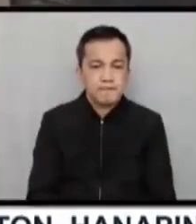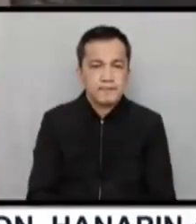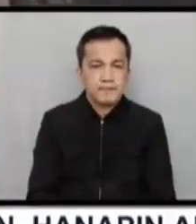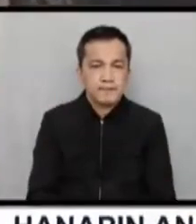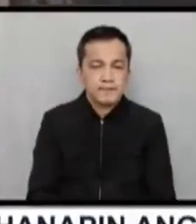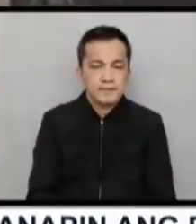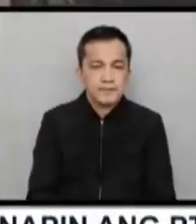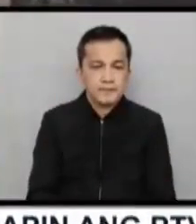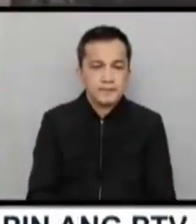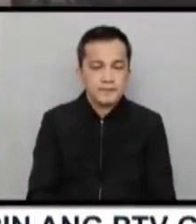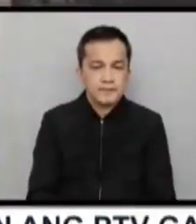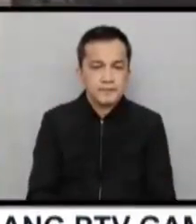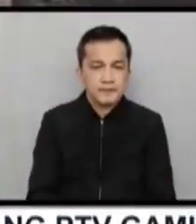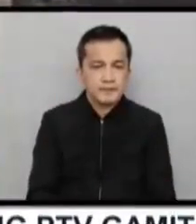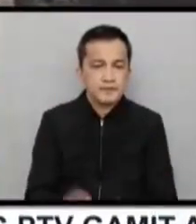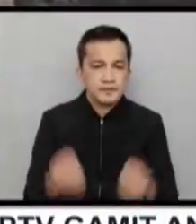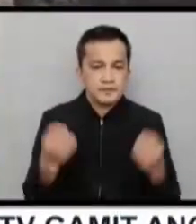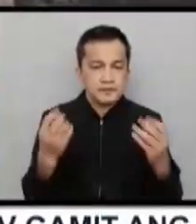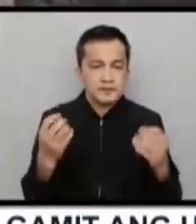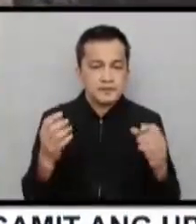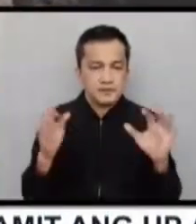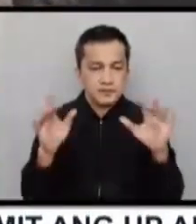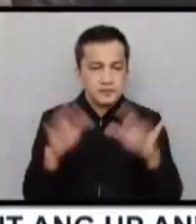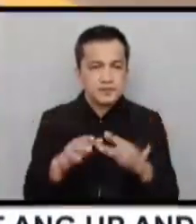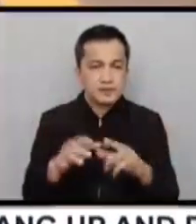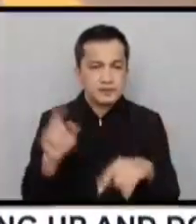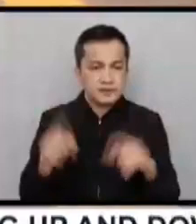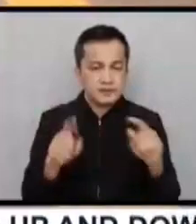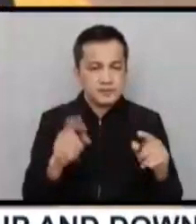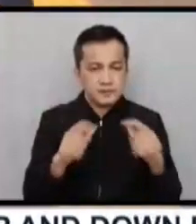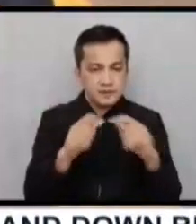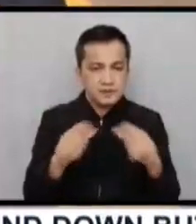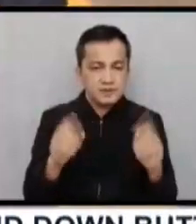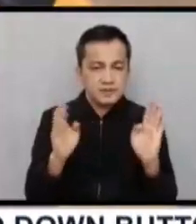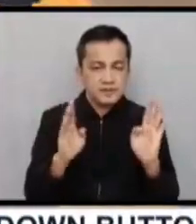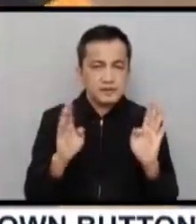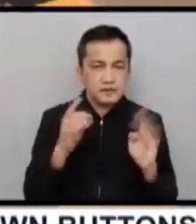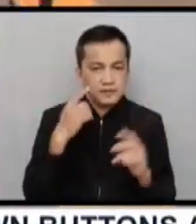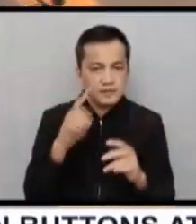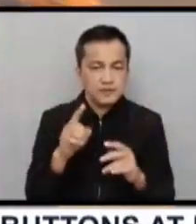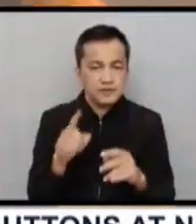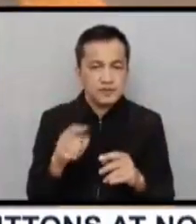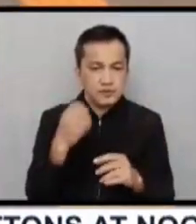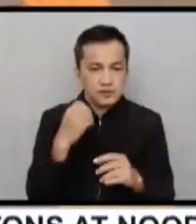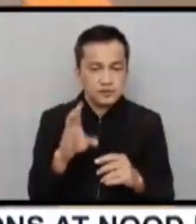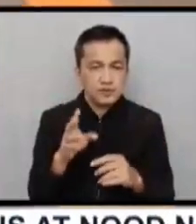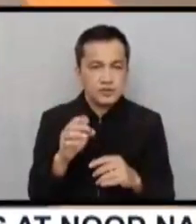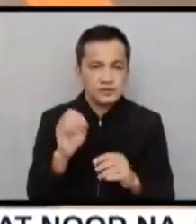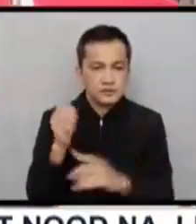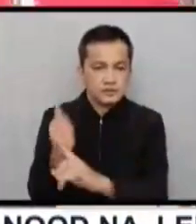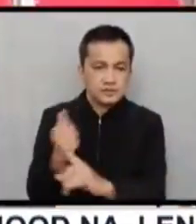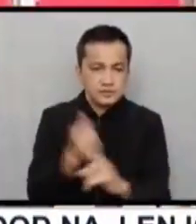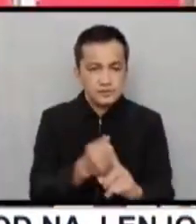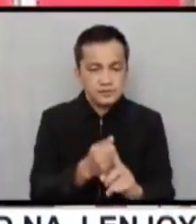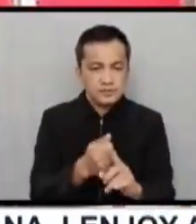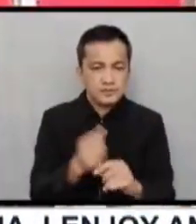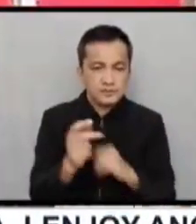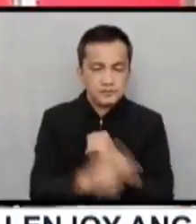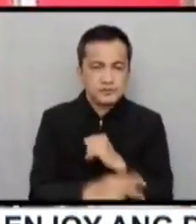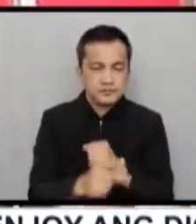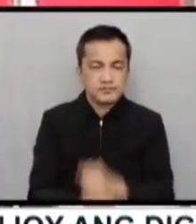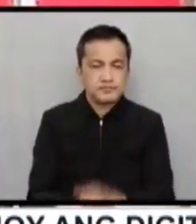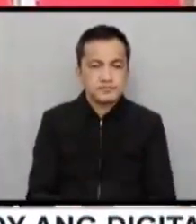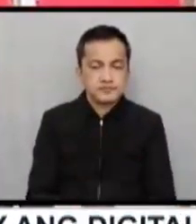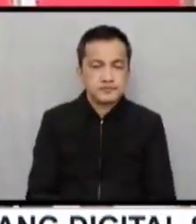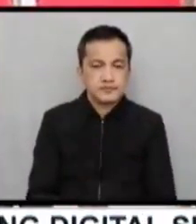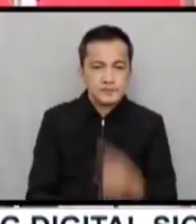Dagsa na ang mga pasahero sa iba't ibang terminal sa Baguio City para sa mga uuwi sa kani-kanilang probinsya. Ayon sa ilang